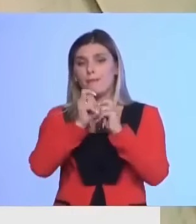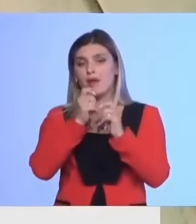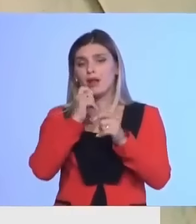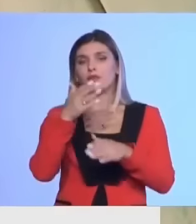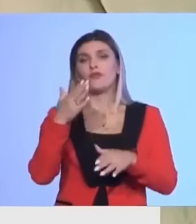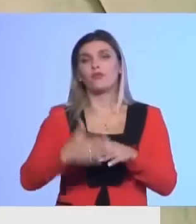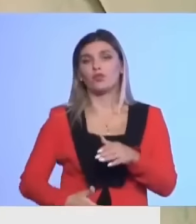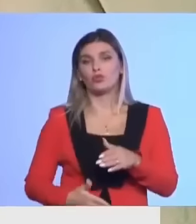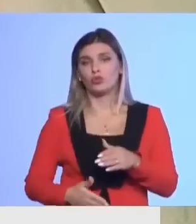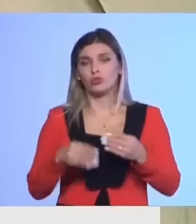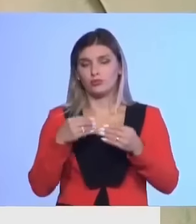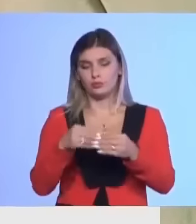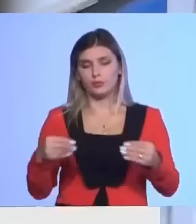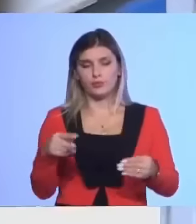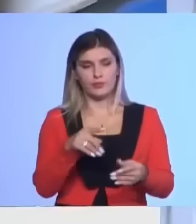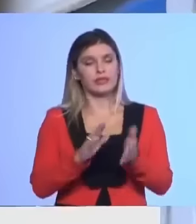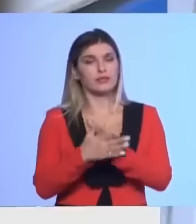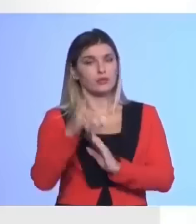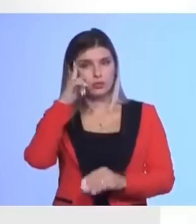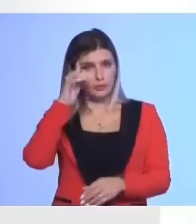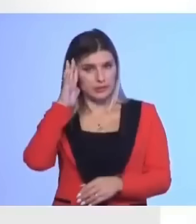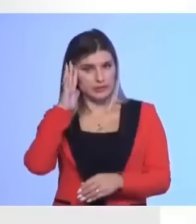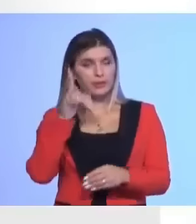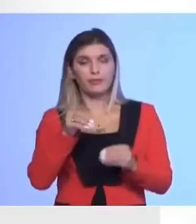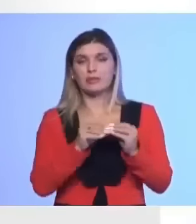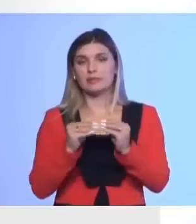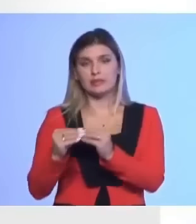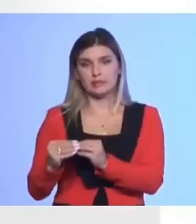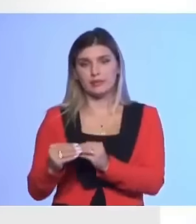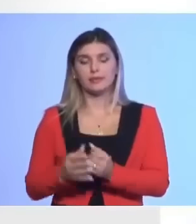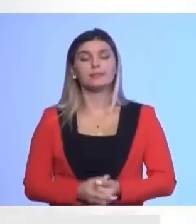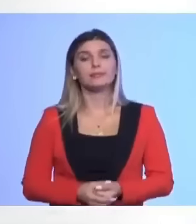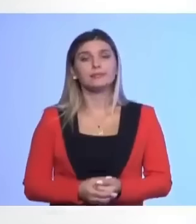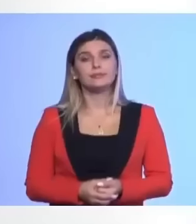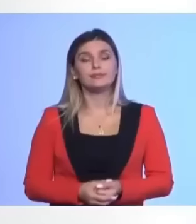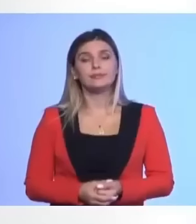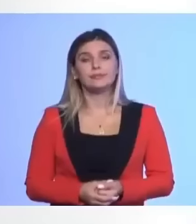finale, ka thënë kështu zëvendës kryeministri Besnik Bislimi.